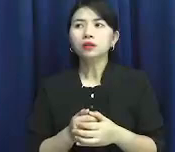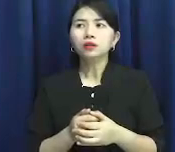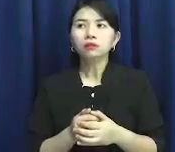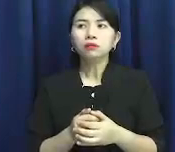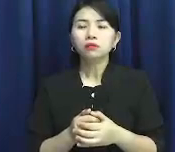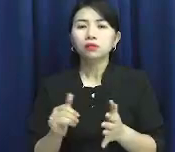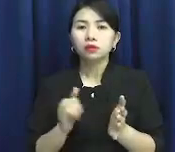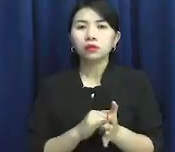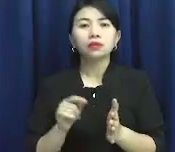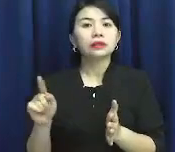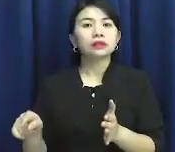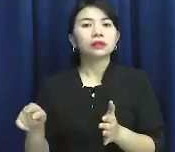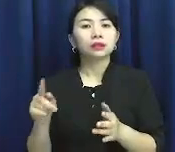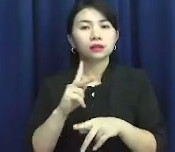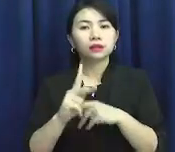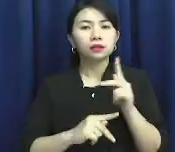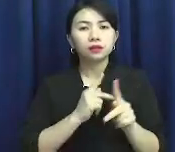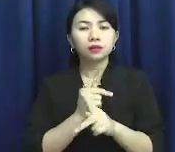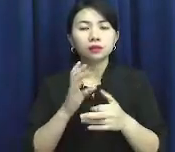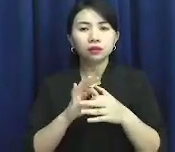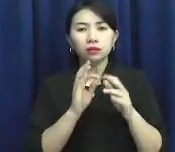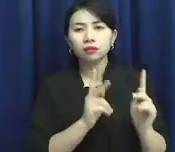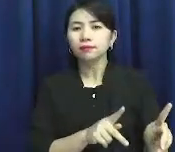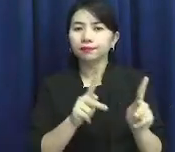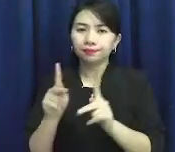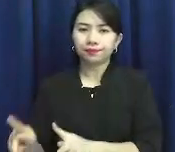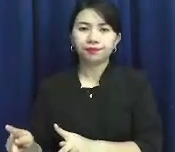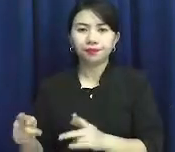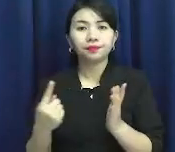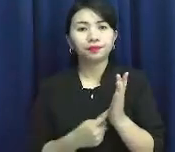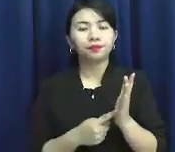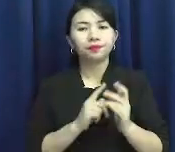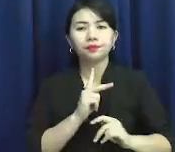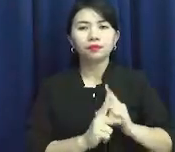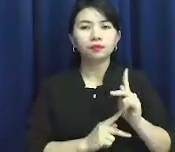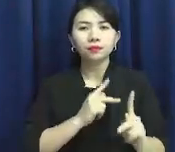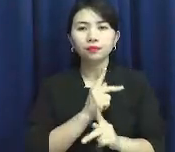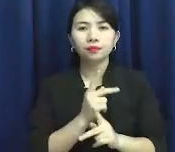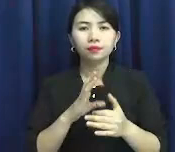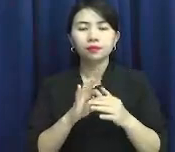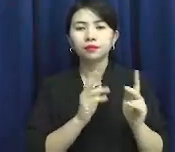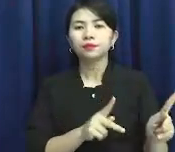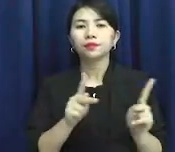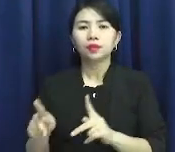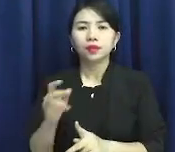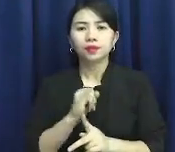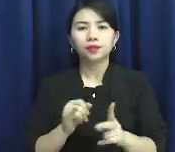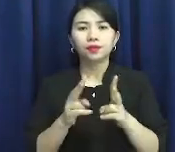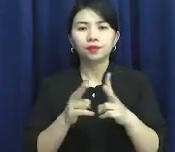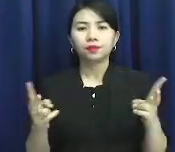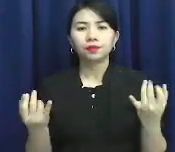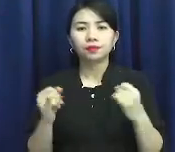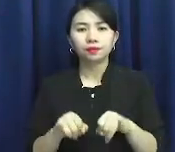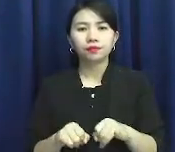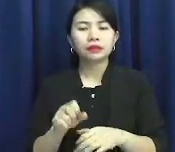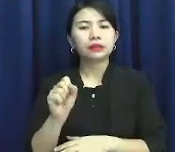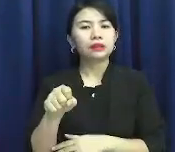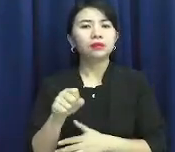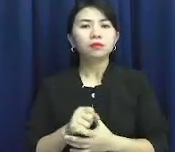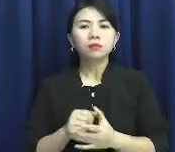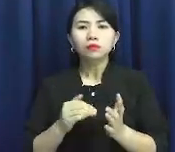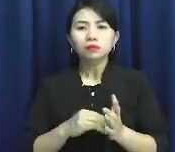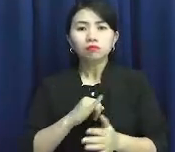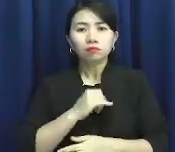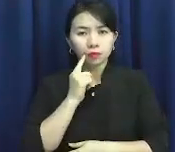mga ganitong klaseng preparations, ano po, yung mga ganitong klaseng preparations is very important. Again, I'm telling you,